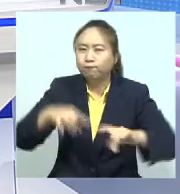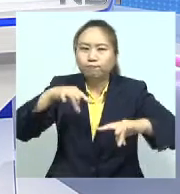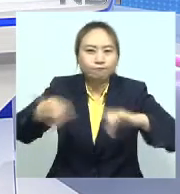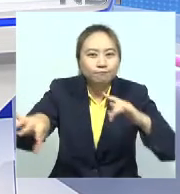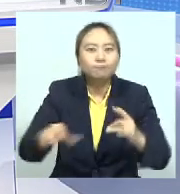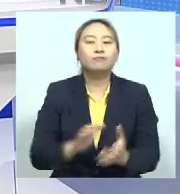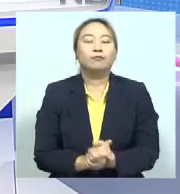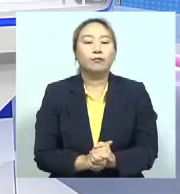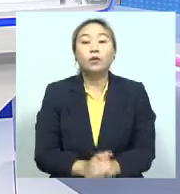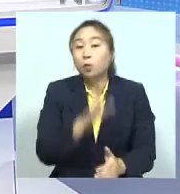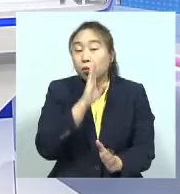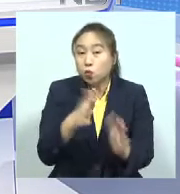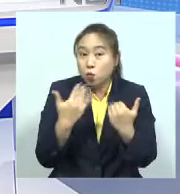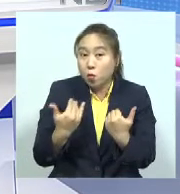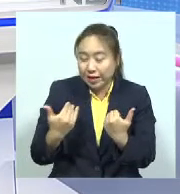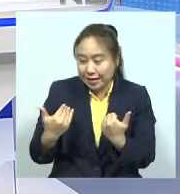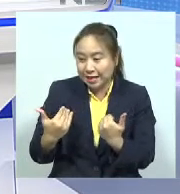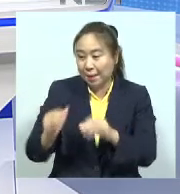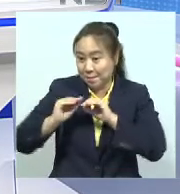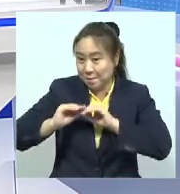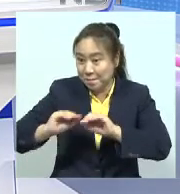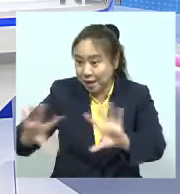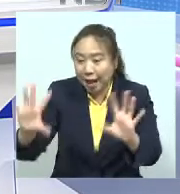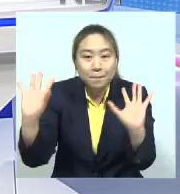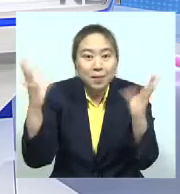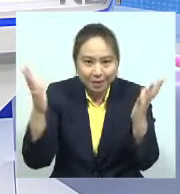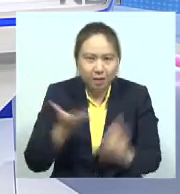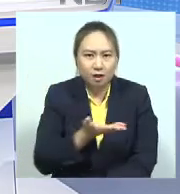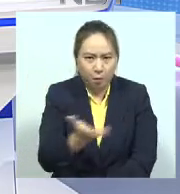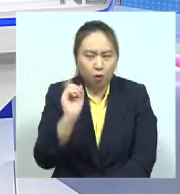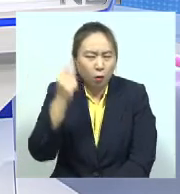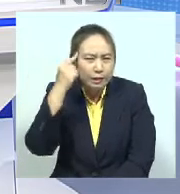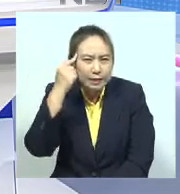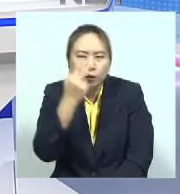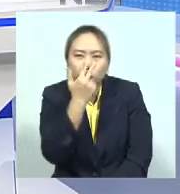ครับเพราะฉะนั้นต่อให้วันนี้ไม่ได้ออกมาเนี่ยคุณผู้ชมต้องใช้วิจารณญาณในการรับสารด้วย